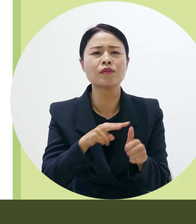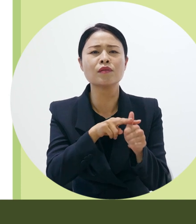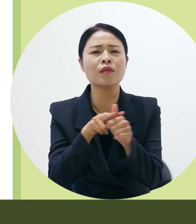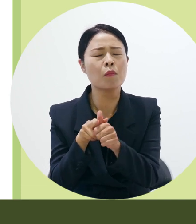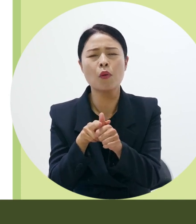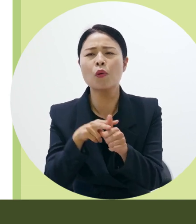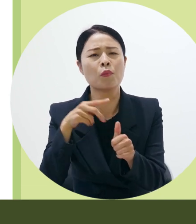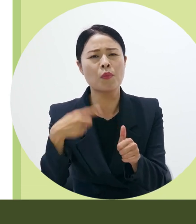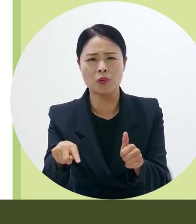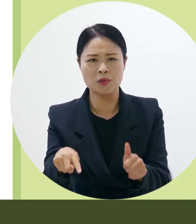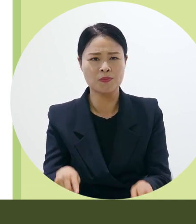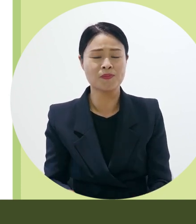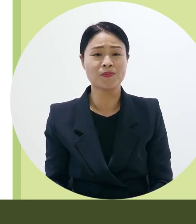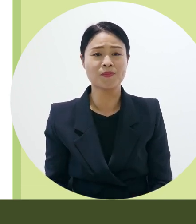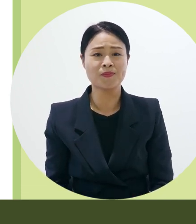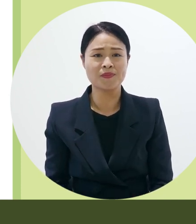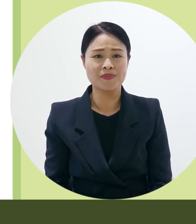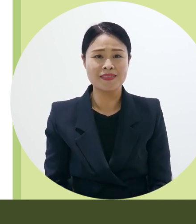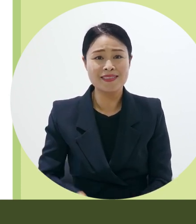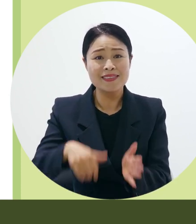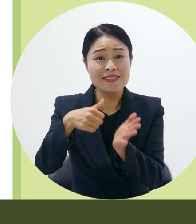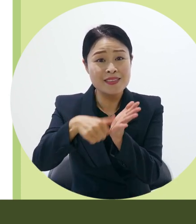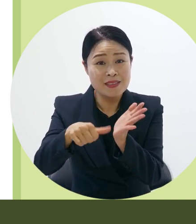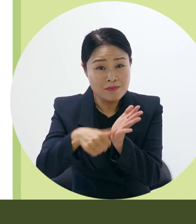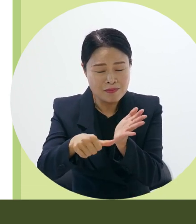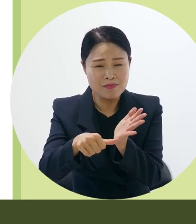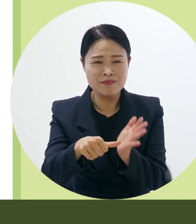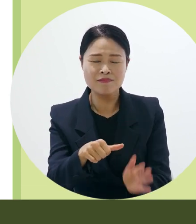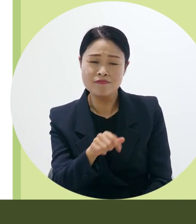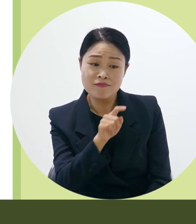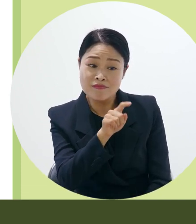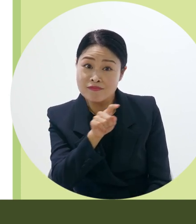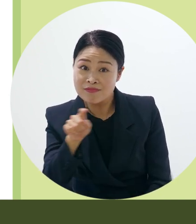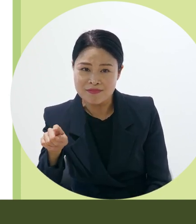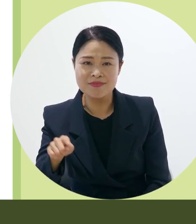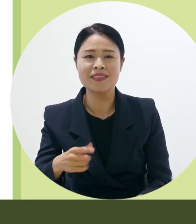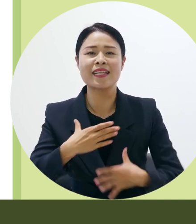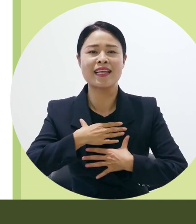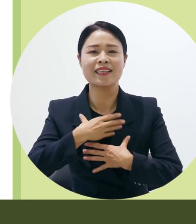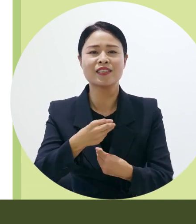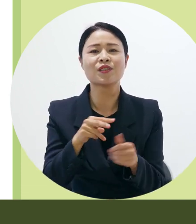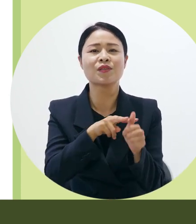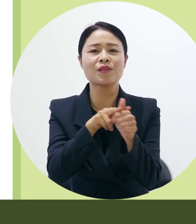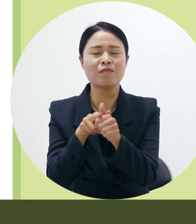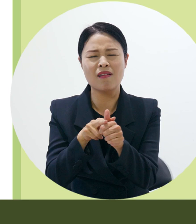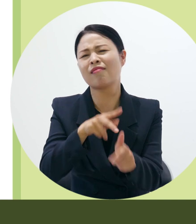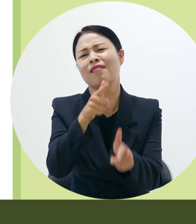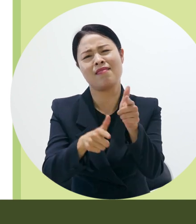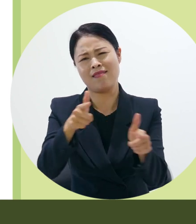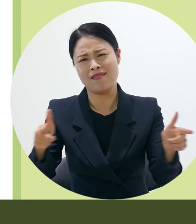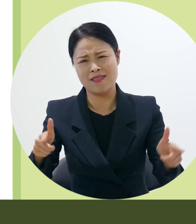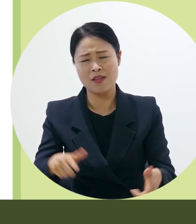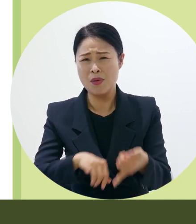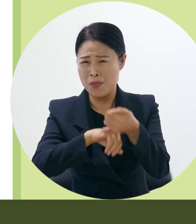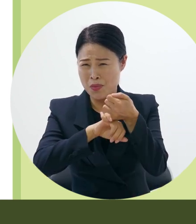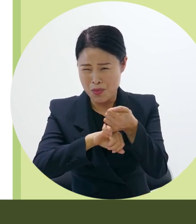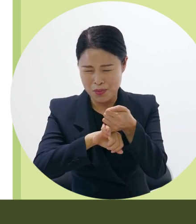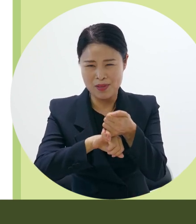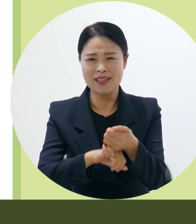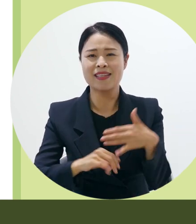주요 안전정보는 어떤 것이 있을까요? 제품마다 안전정보가 다를 수 있으니